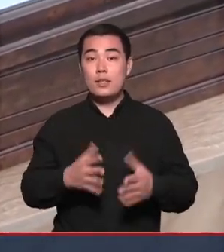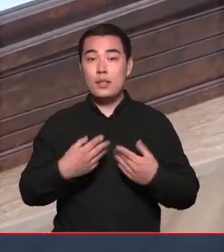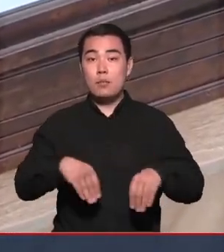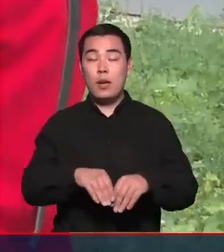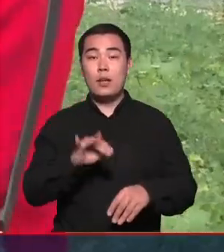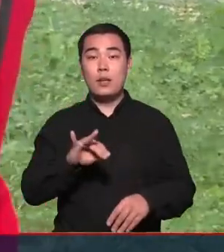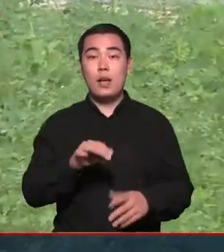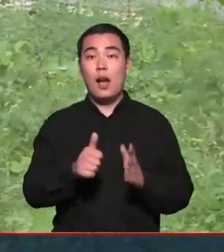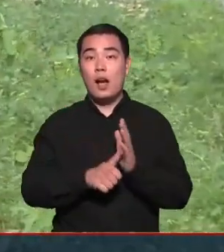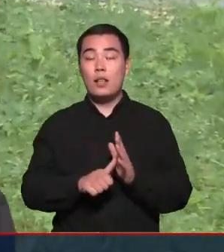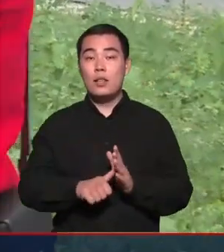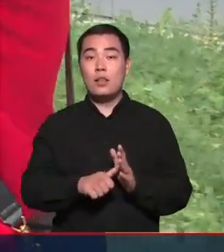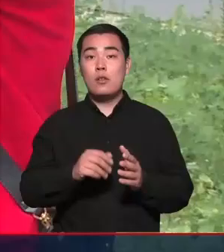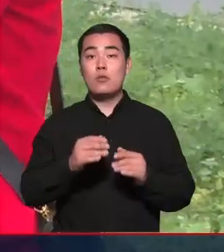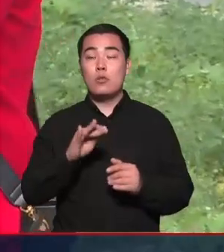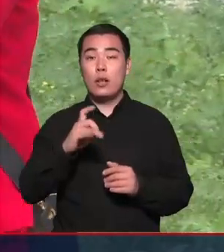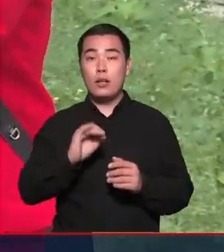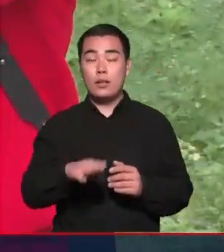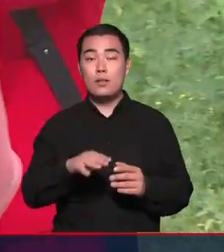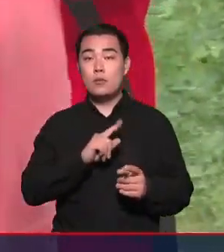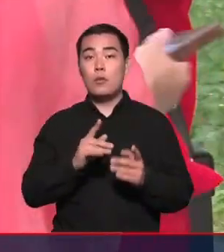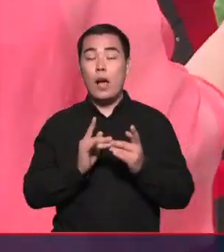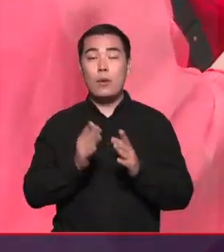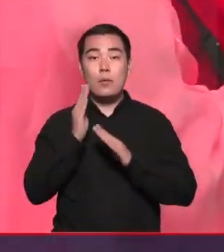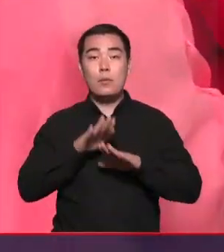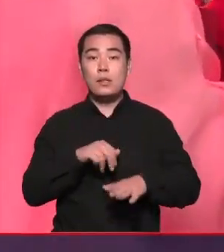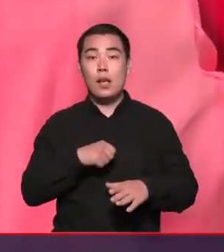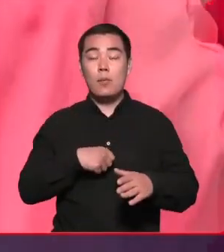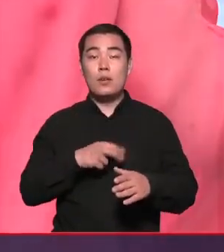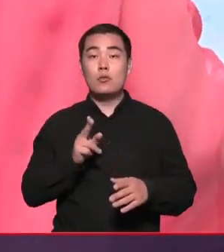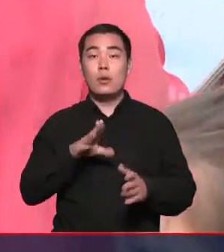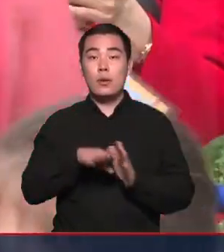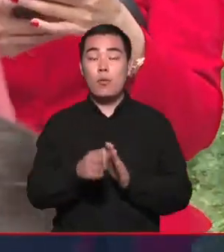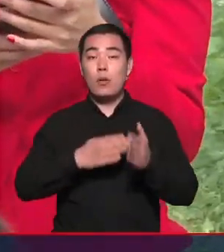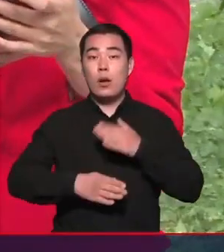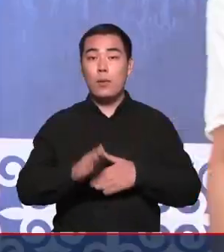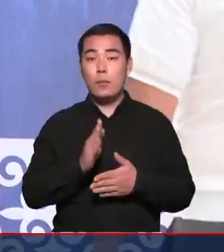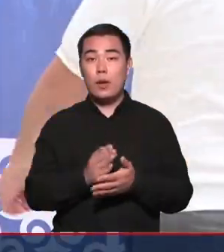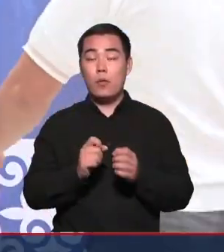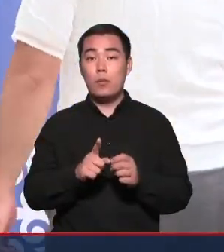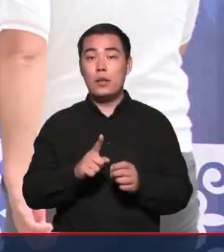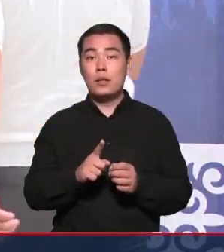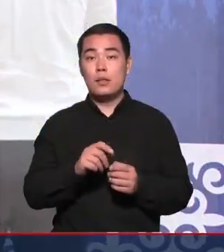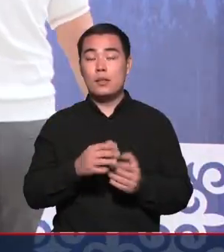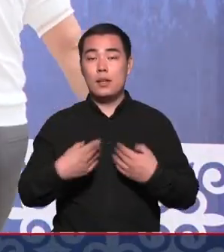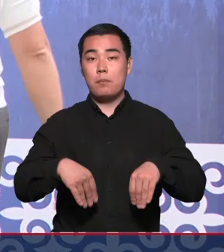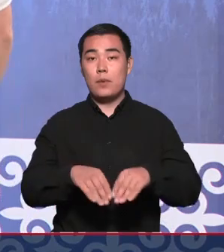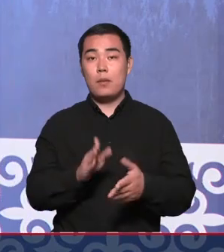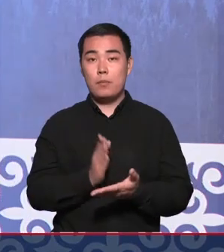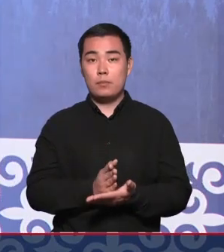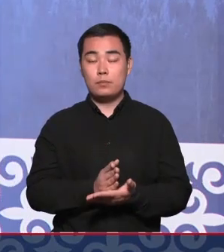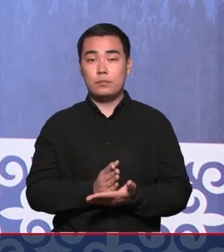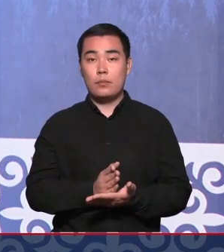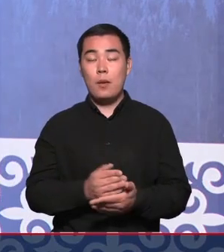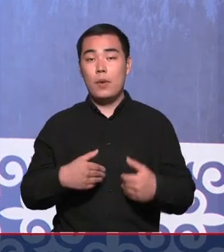тұратын 6 журналист пен шаңырағында мүмкіндігі шектеулі жандары бар 11 отбасы да баспаналы болды. Құтты болсын.